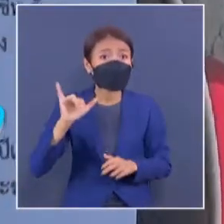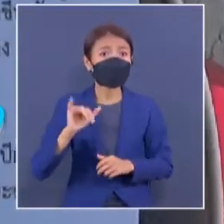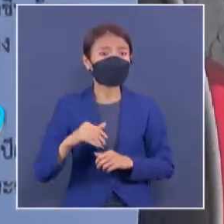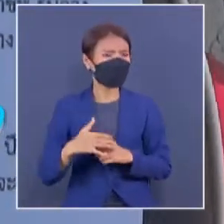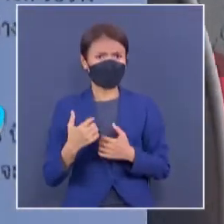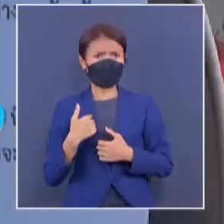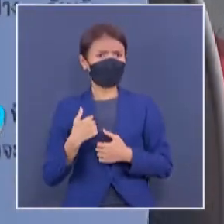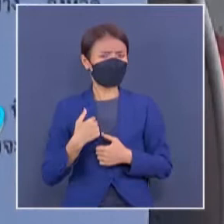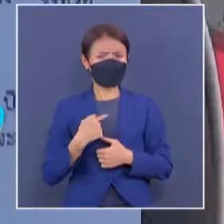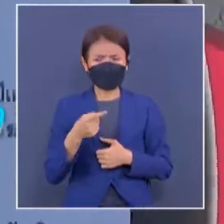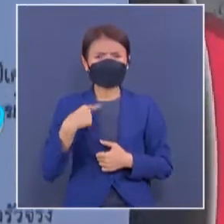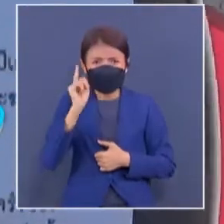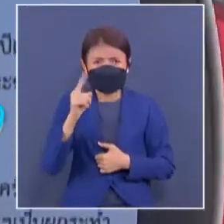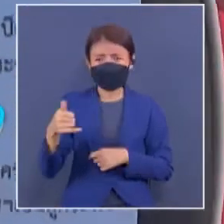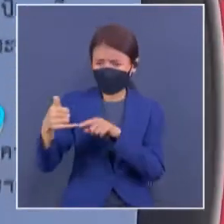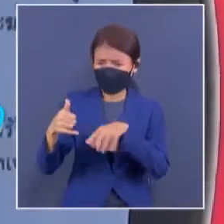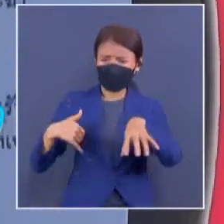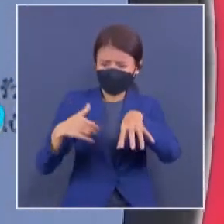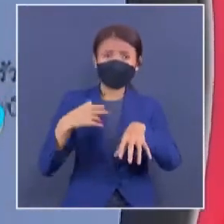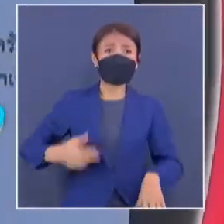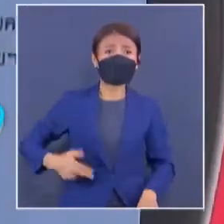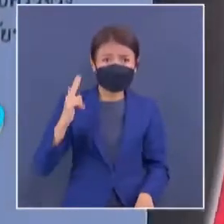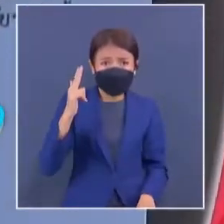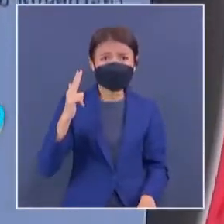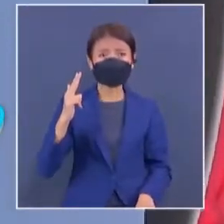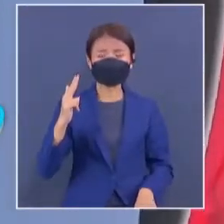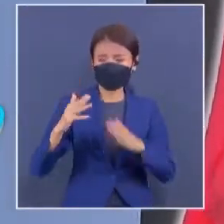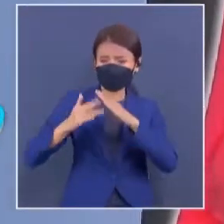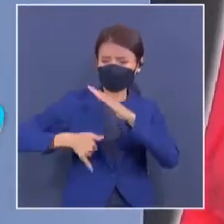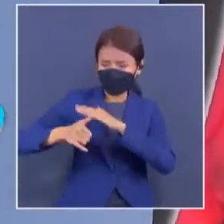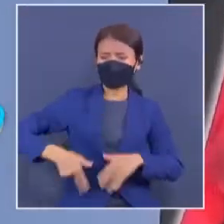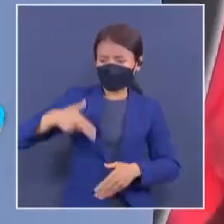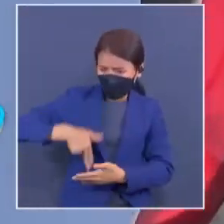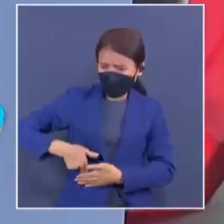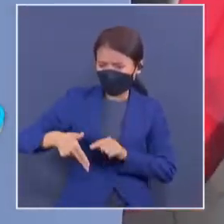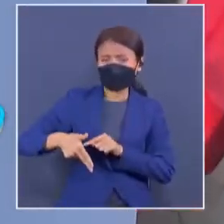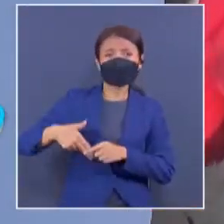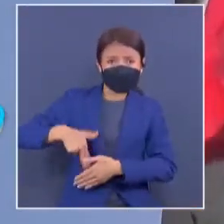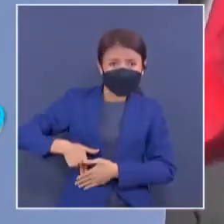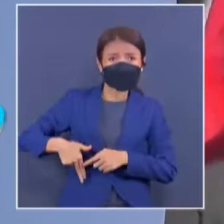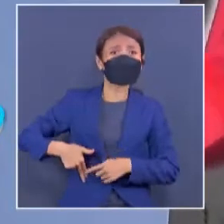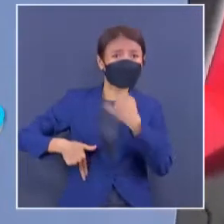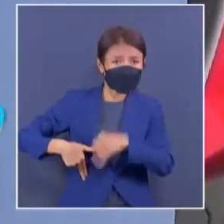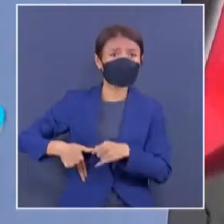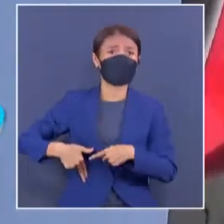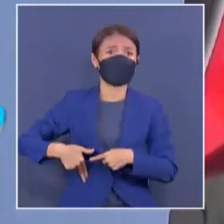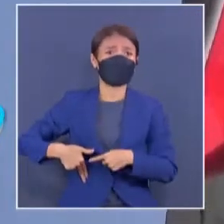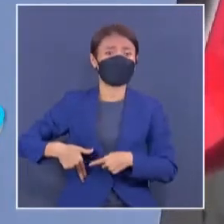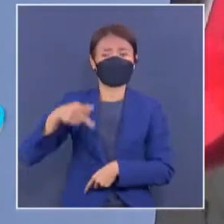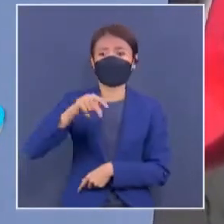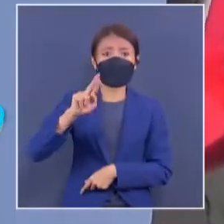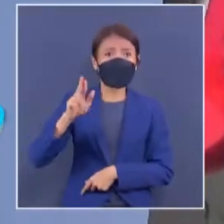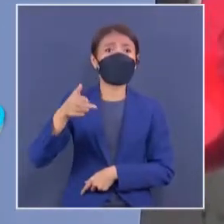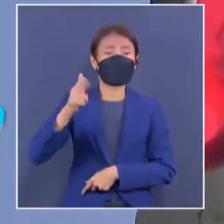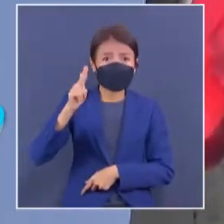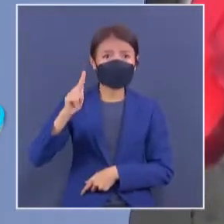คามก็ดำเนินคดีได้แล้วล่ะ แค่เอาปืนมาในที่สาธารณะเนี่ยก็ดำเนินคดีได้แล้วนะมันเป็นพรบปืนอยู่แล้วนะ